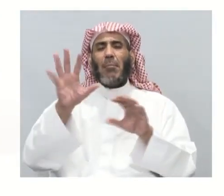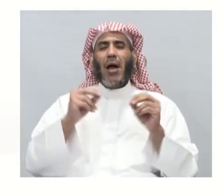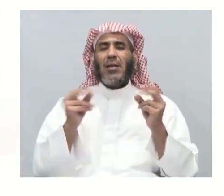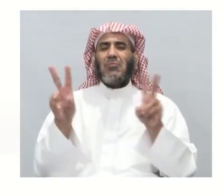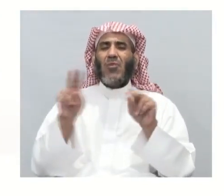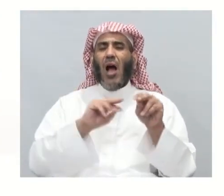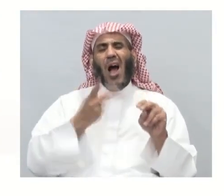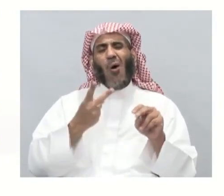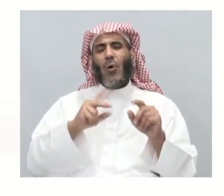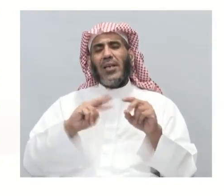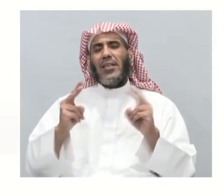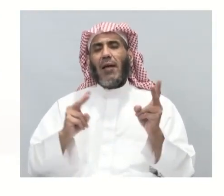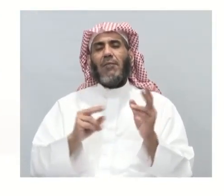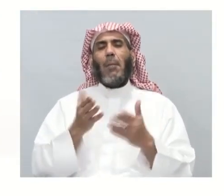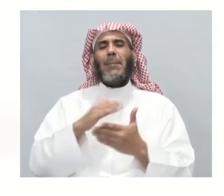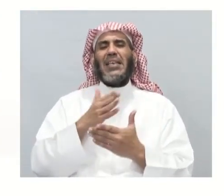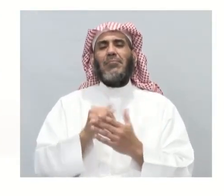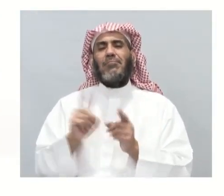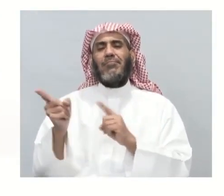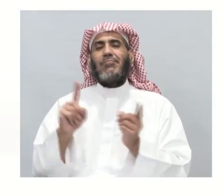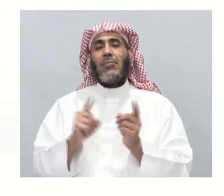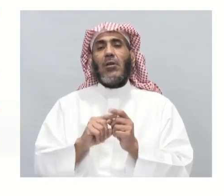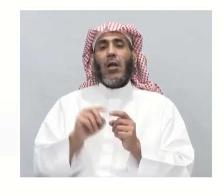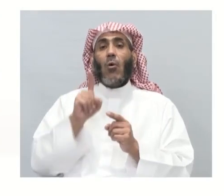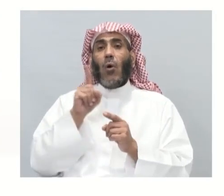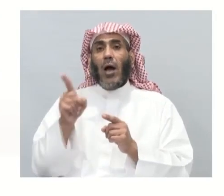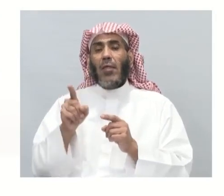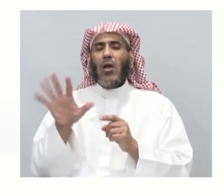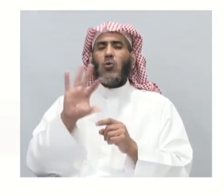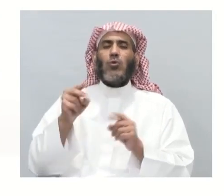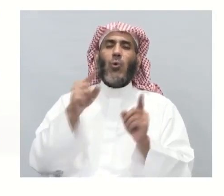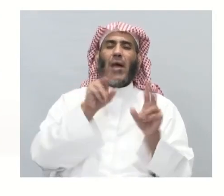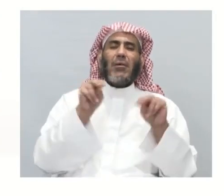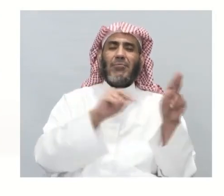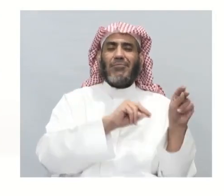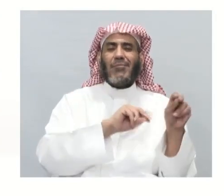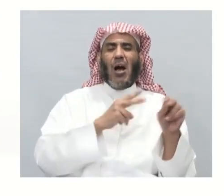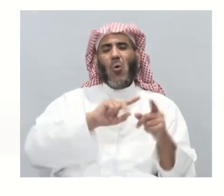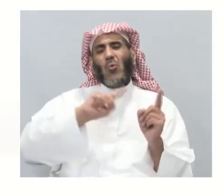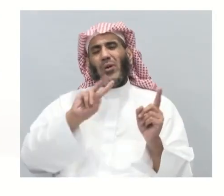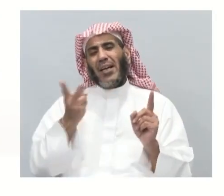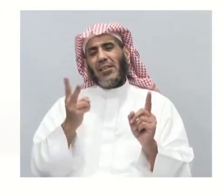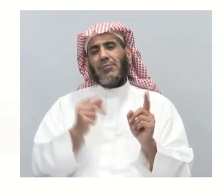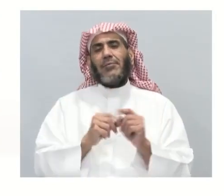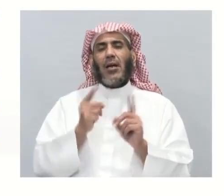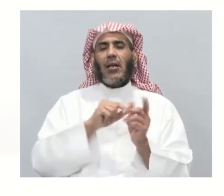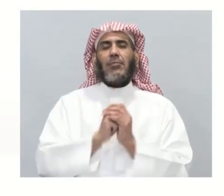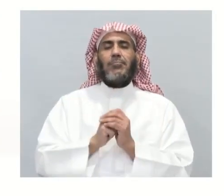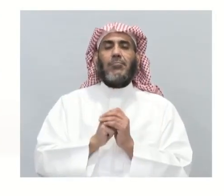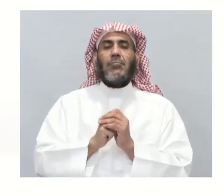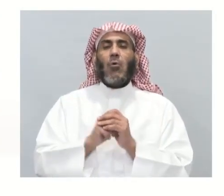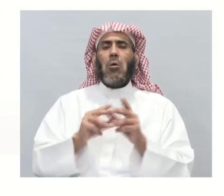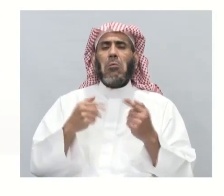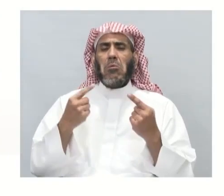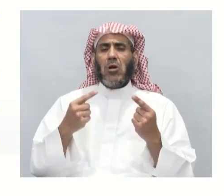او الاختلاف بين شيئين كان يقول وهذا يشبه كذا او يختلف هذا عن كذا وهذا